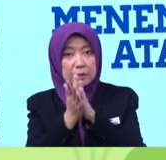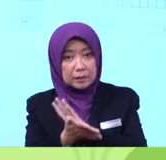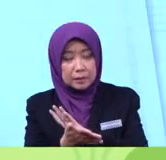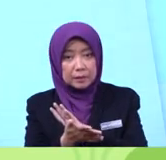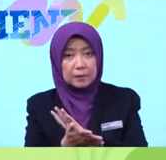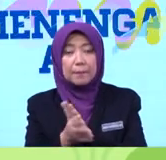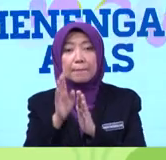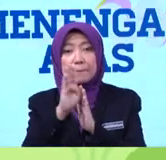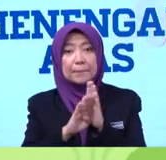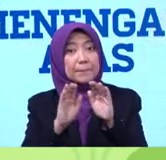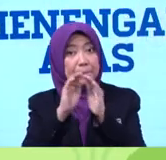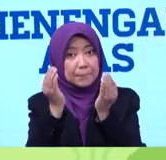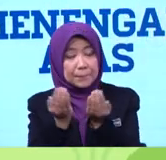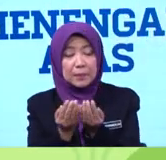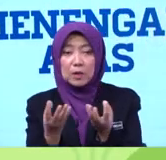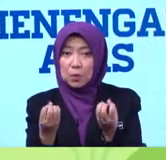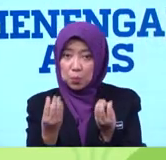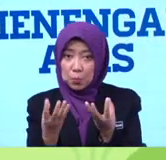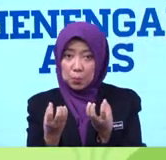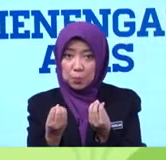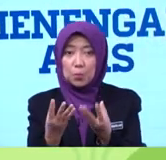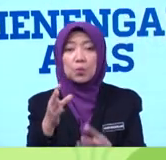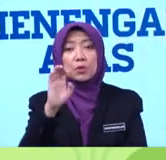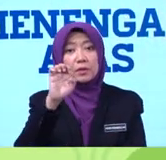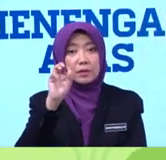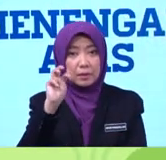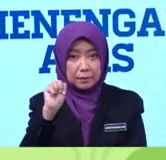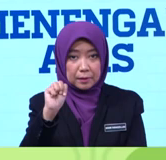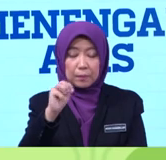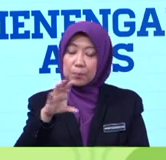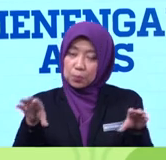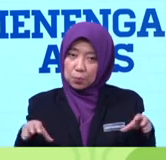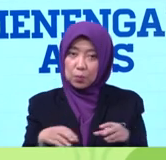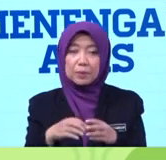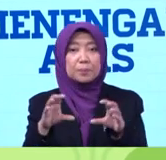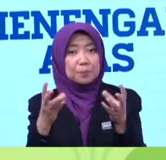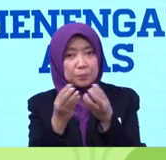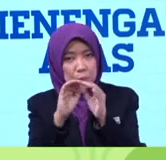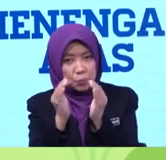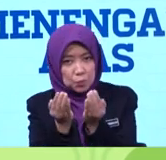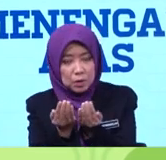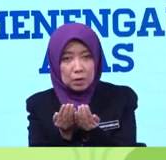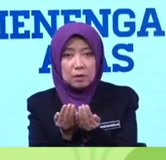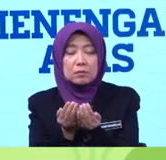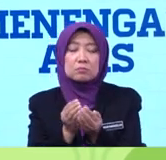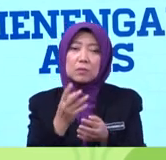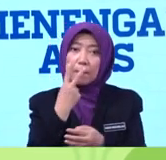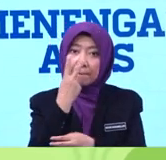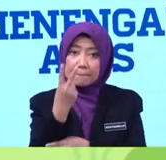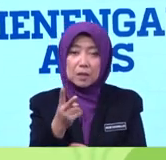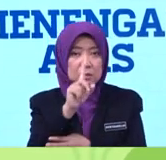bobola lumpur Im kita bulat-bulatkan supaya ada nampak setiap satu